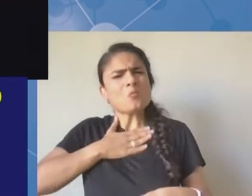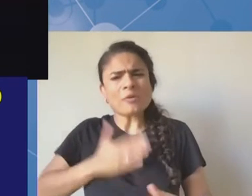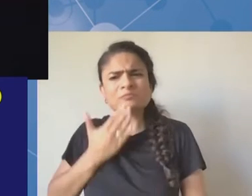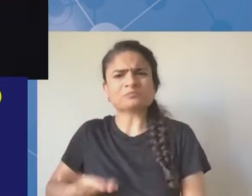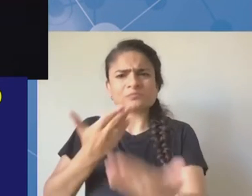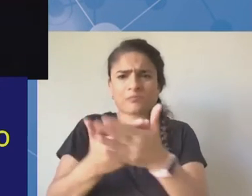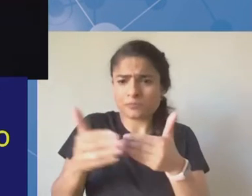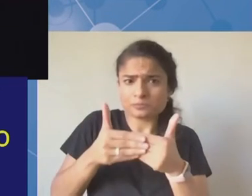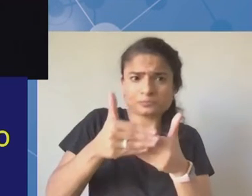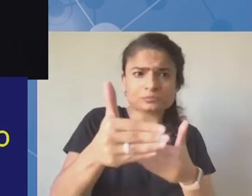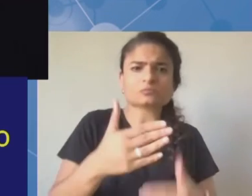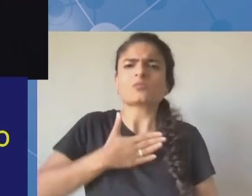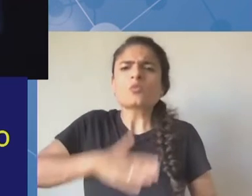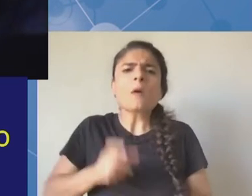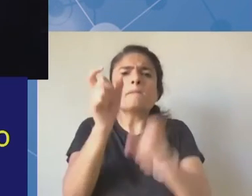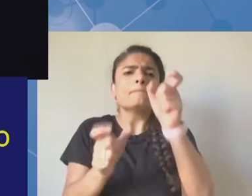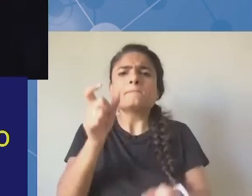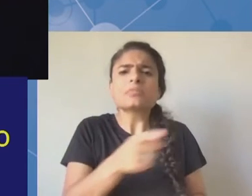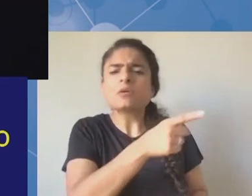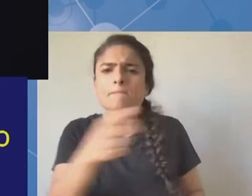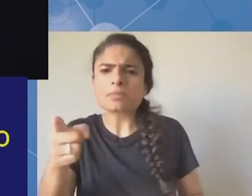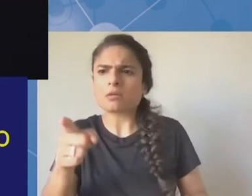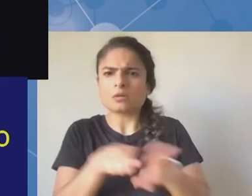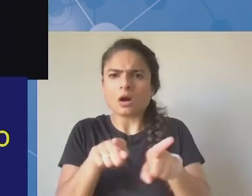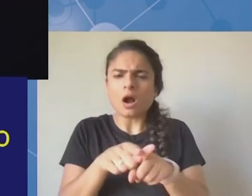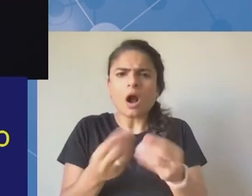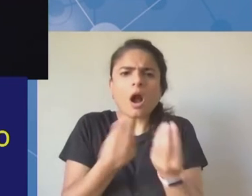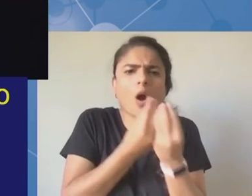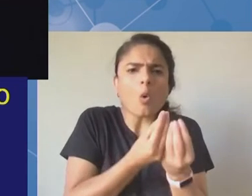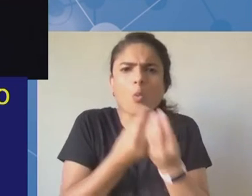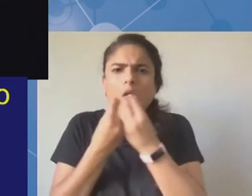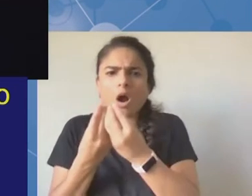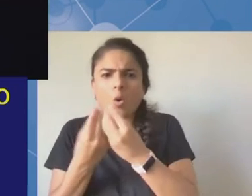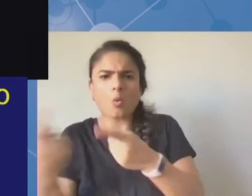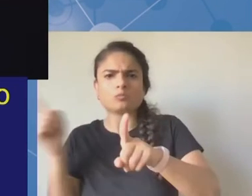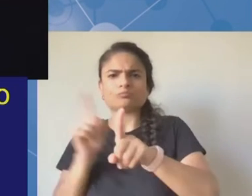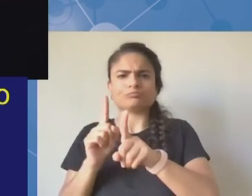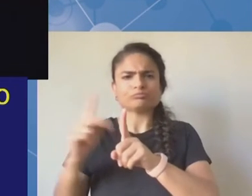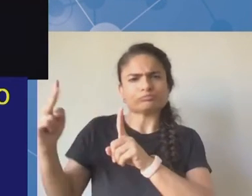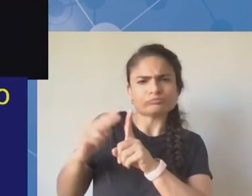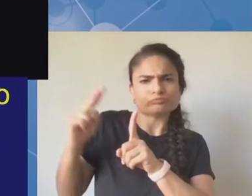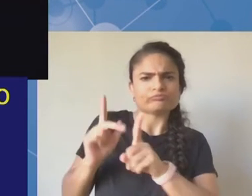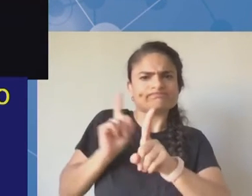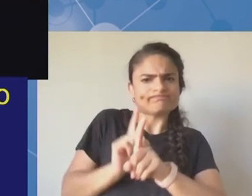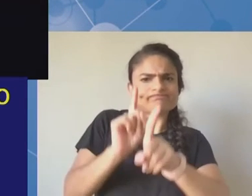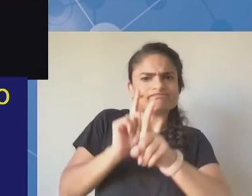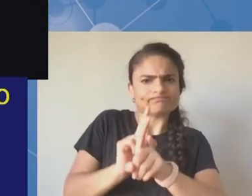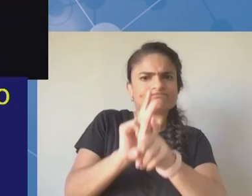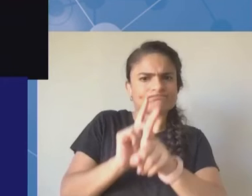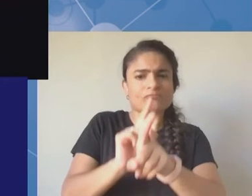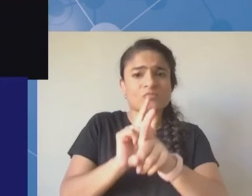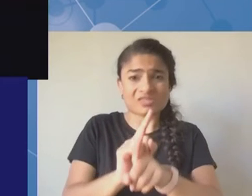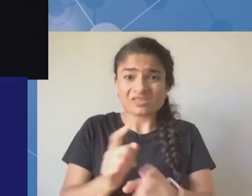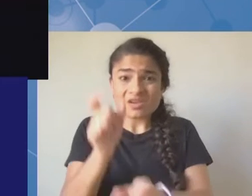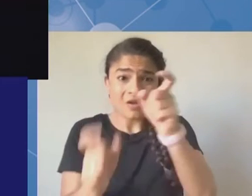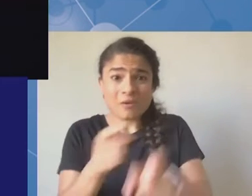мы должны проводить такие сессии по менторингу, особенно направленные к молодым людям. Я